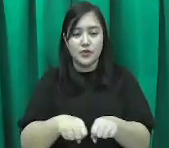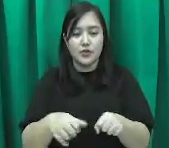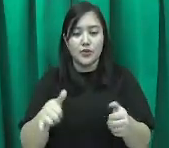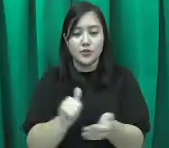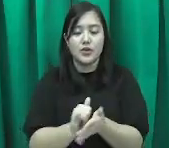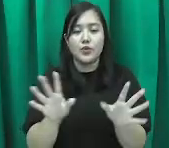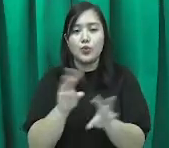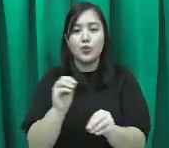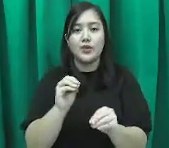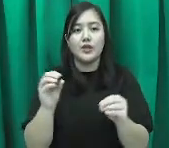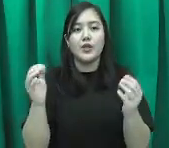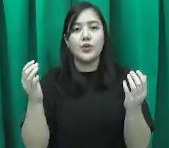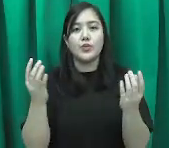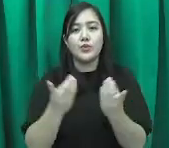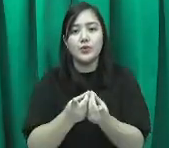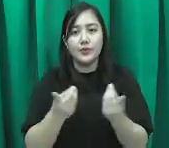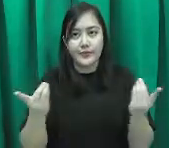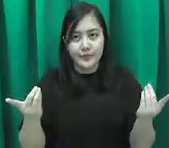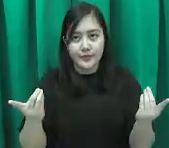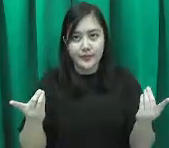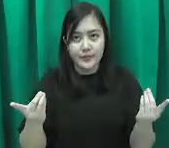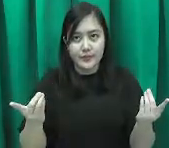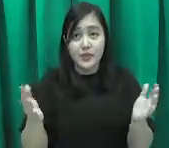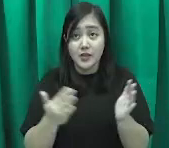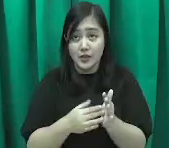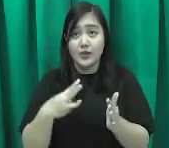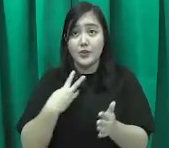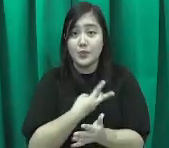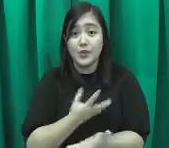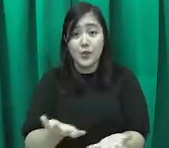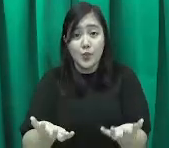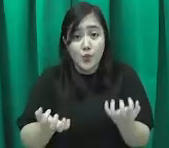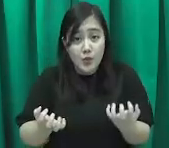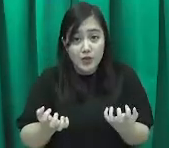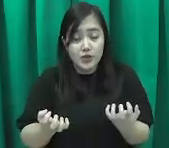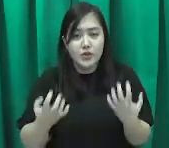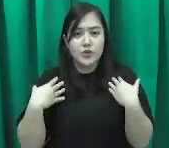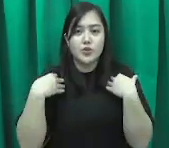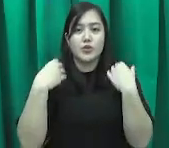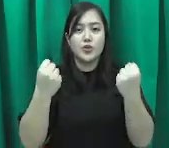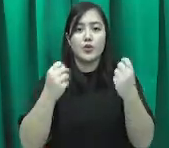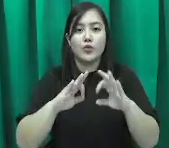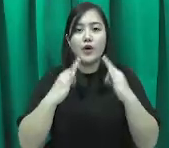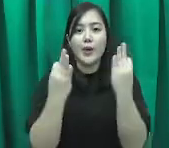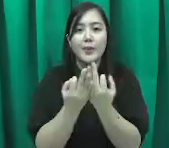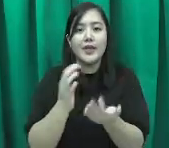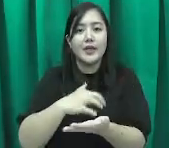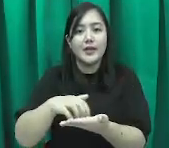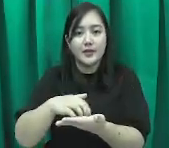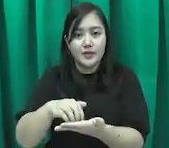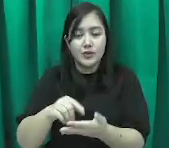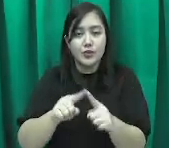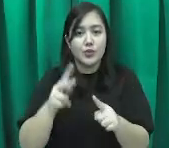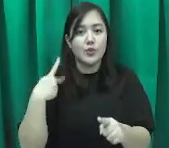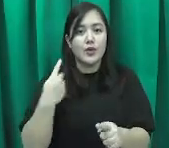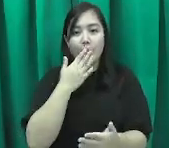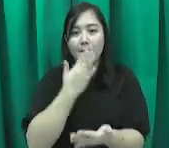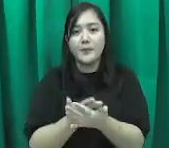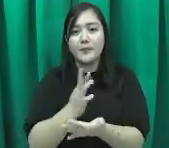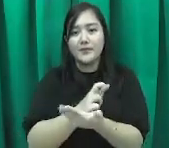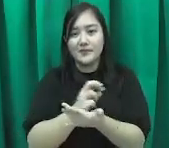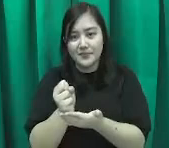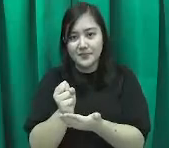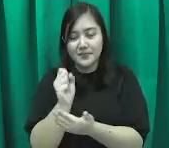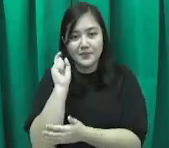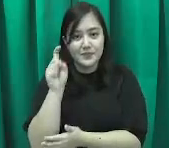ties. Strong family ties. Yung magandang relasyon. Yes, sir. Okay. So para magkaroon ng magandang relasyon, dapat masaya rin kayo. Yeah,